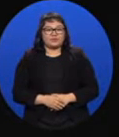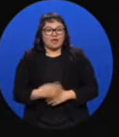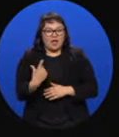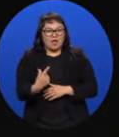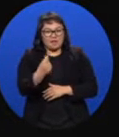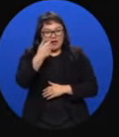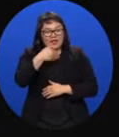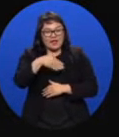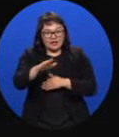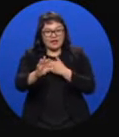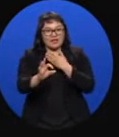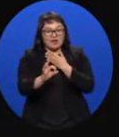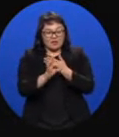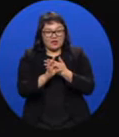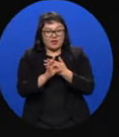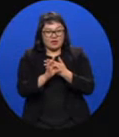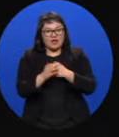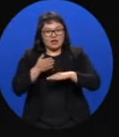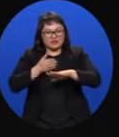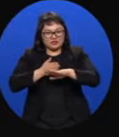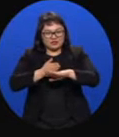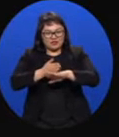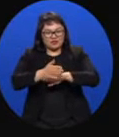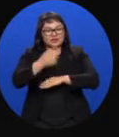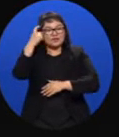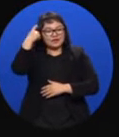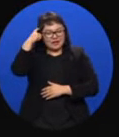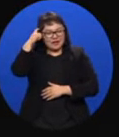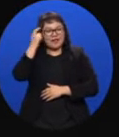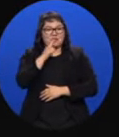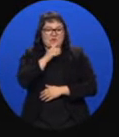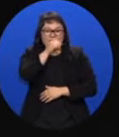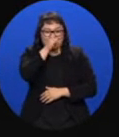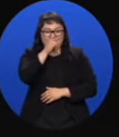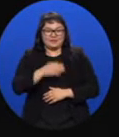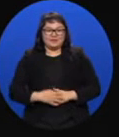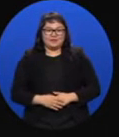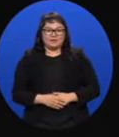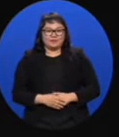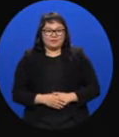빨리 가려면 천천히 생각하라고 했습니다.